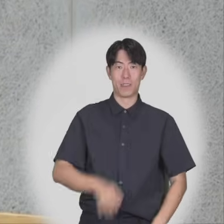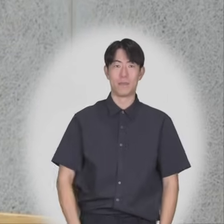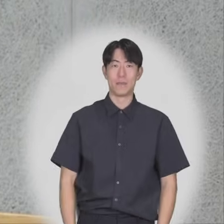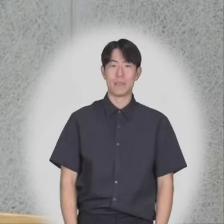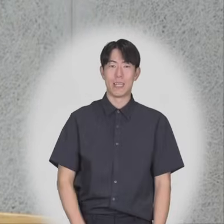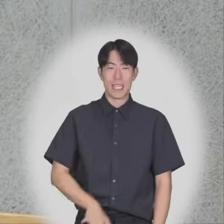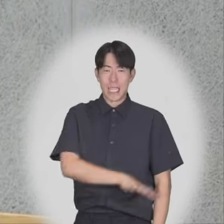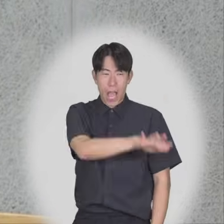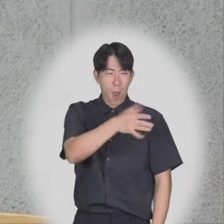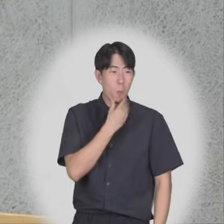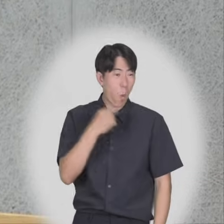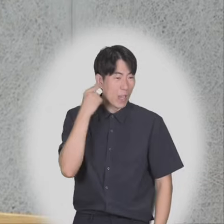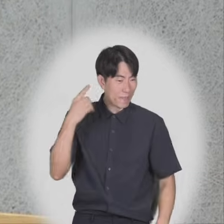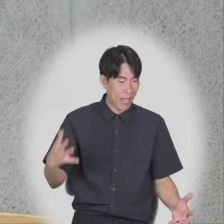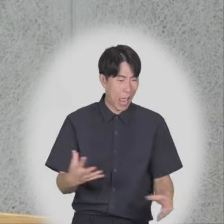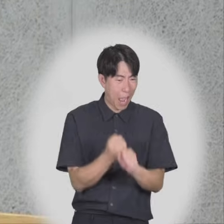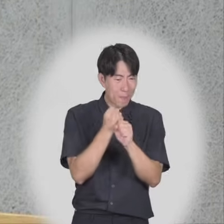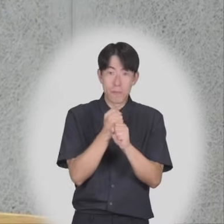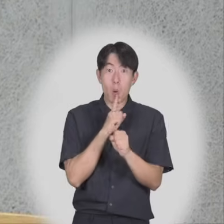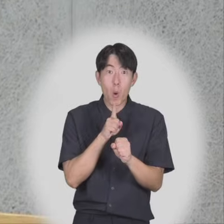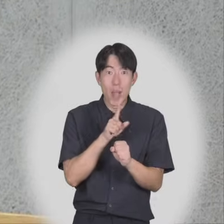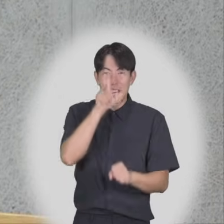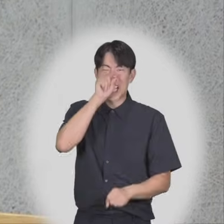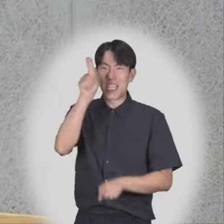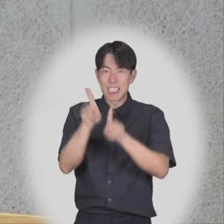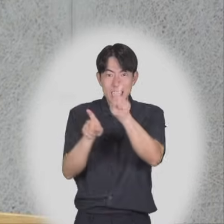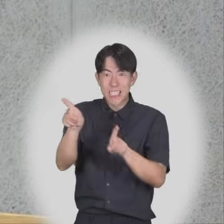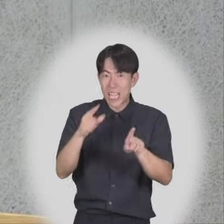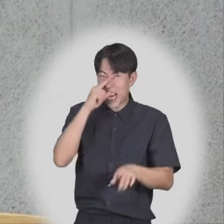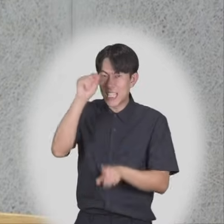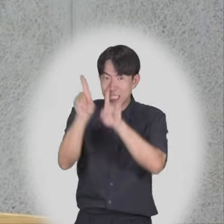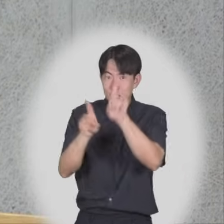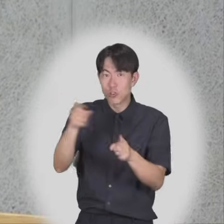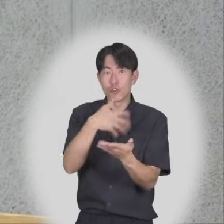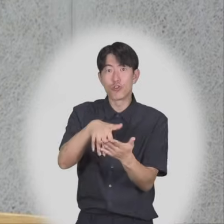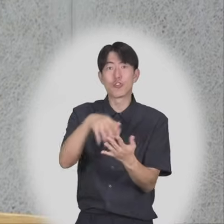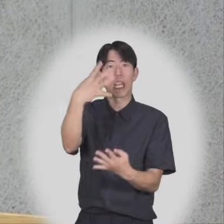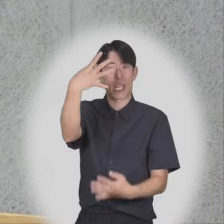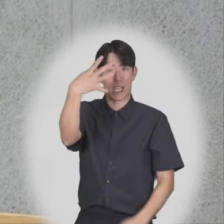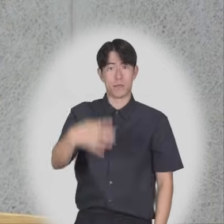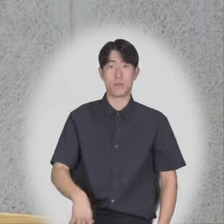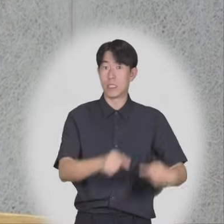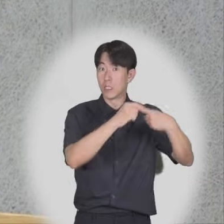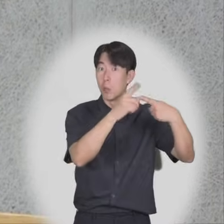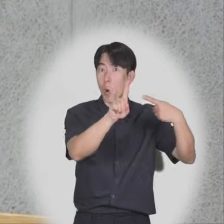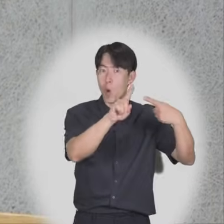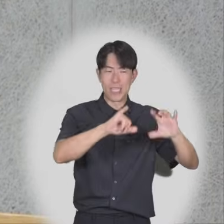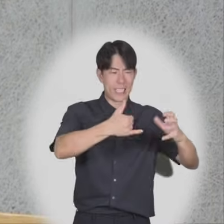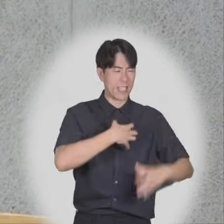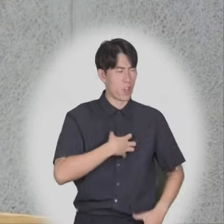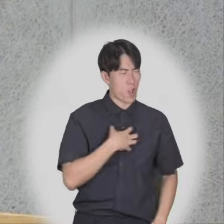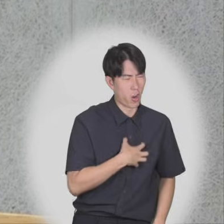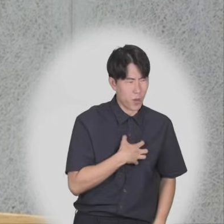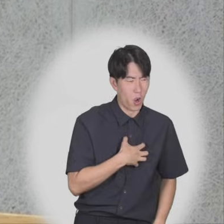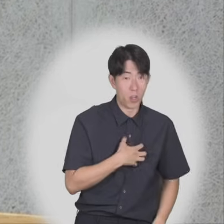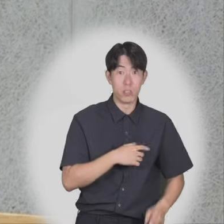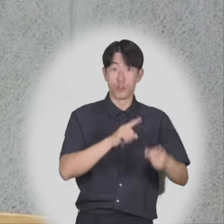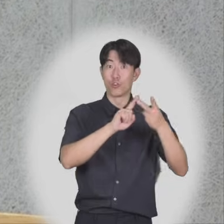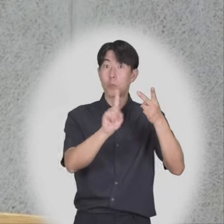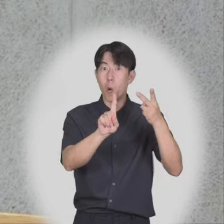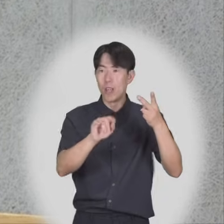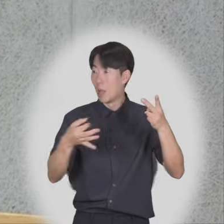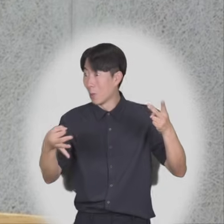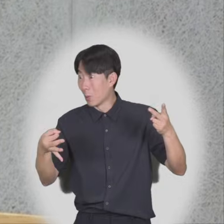종합하면 결국은 뽑아야 할 가시가 네 가지죠. 그 첫째는 뭐였어요? 세상의 염려. 두 번째는